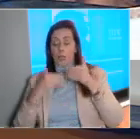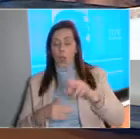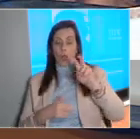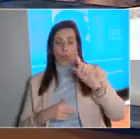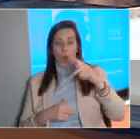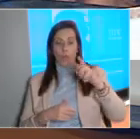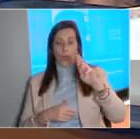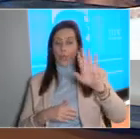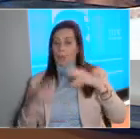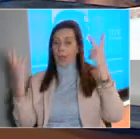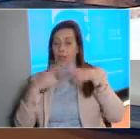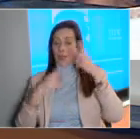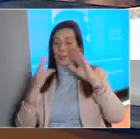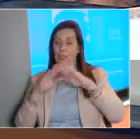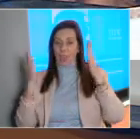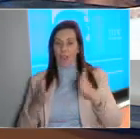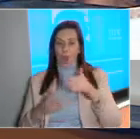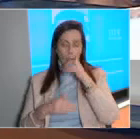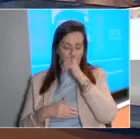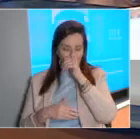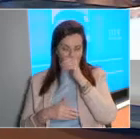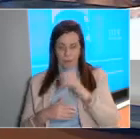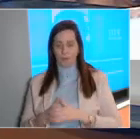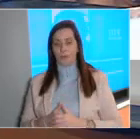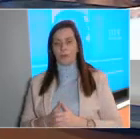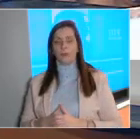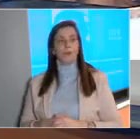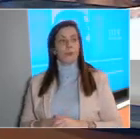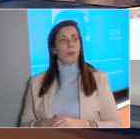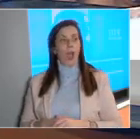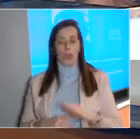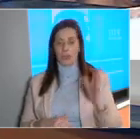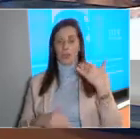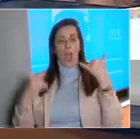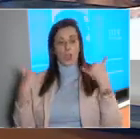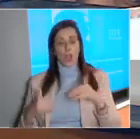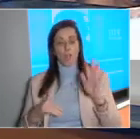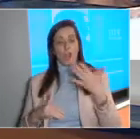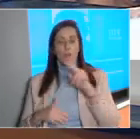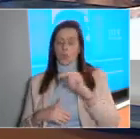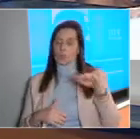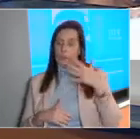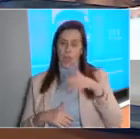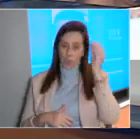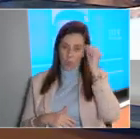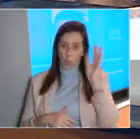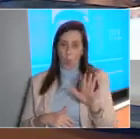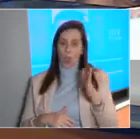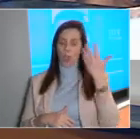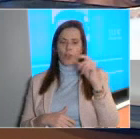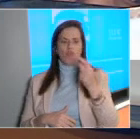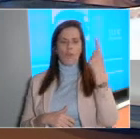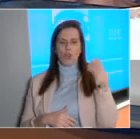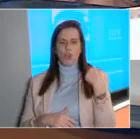חתם על הסכם חברון, סליחה, הוא גם חתם על הסכם חברון. ב-97, אז זה די מצחיק. יאללה. טוב, עכשיו בוא נעבור לנושא הבא. אם את זוכרת, היה